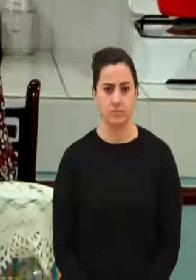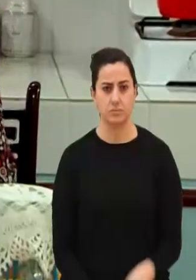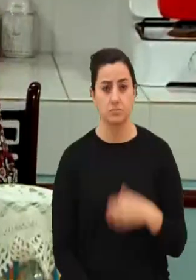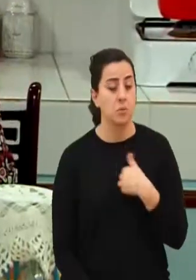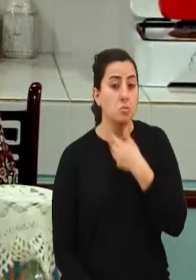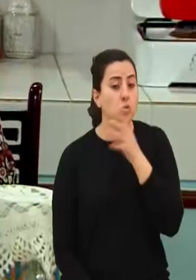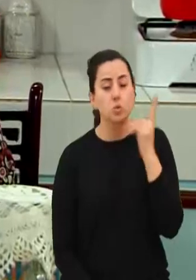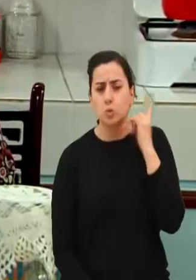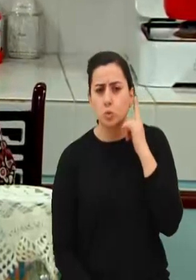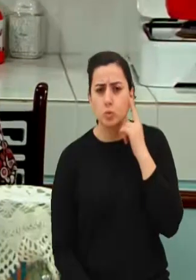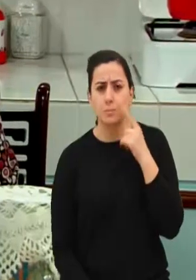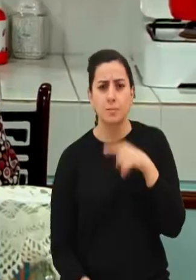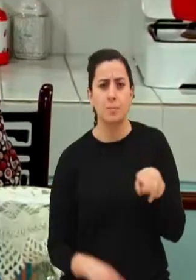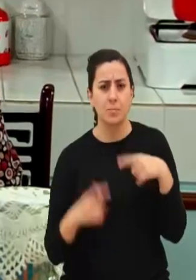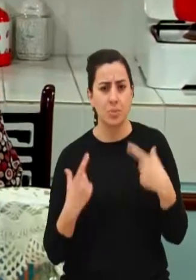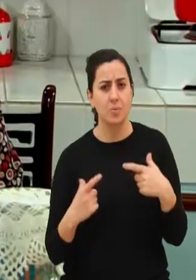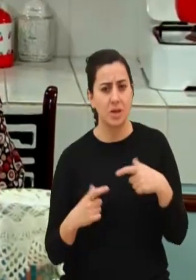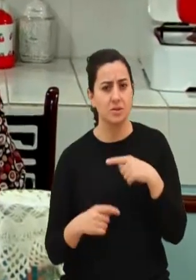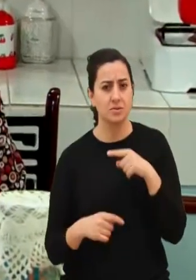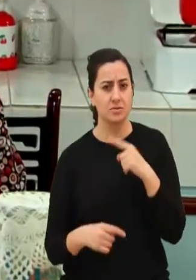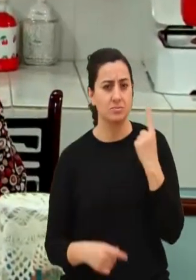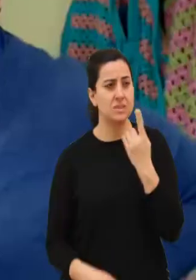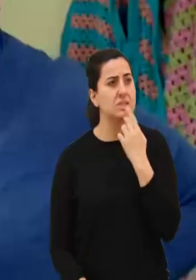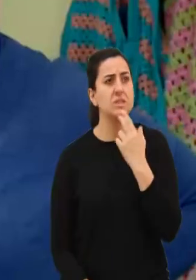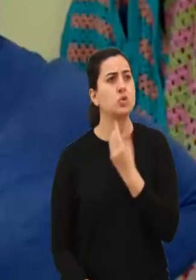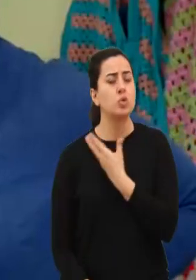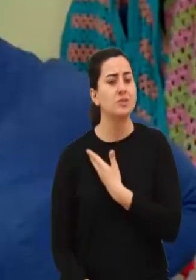Ben bilmem, duydum ki mahallede bu mahallede seveymiş bir kız.